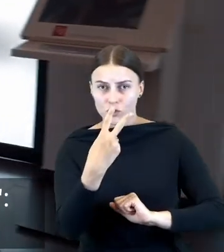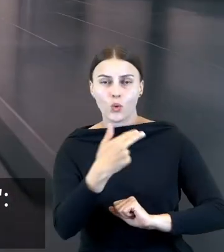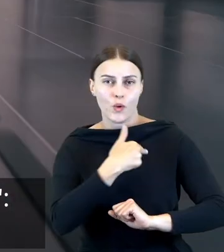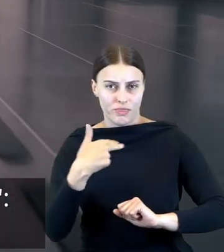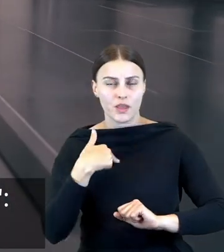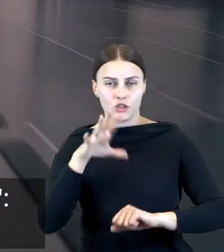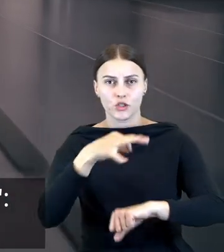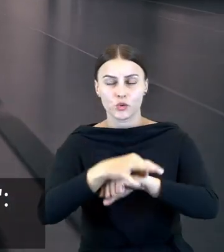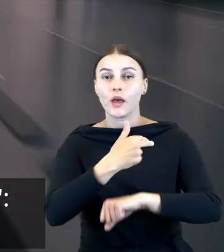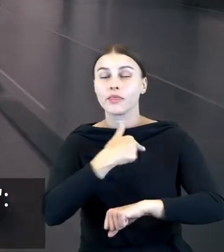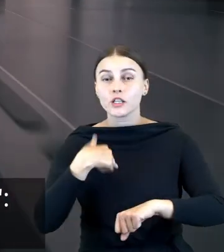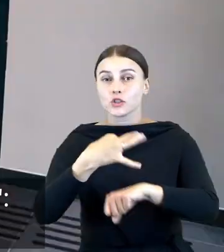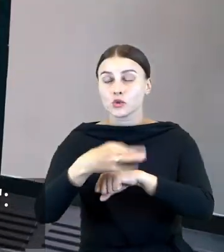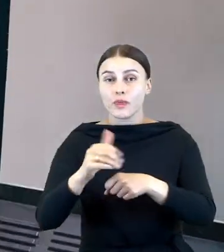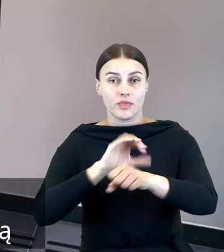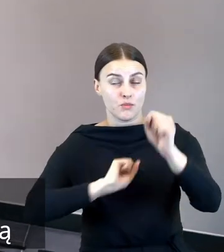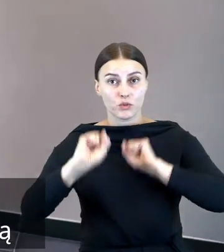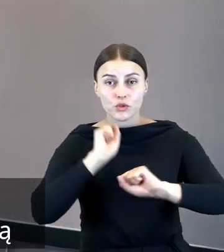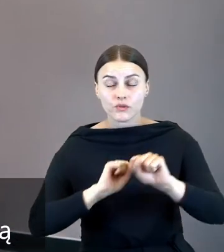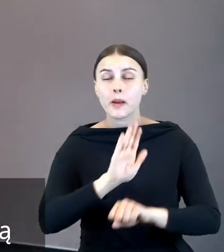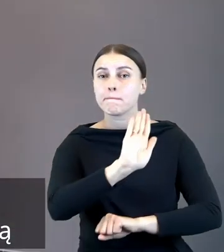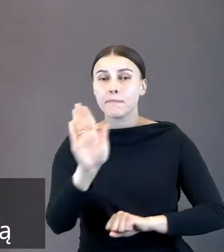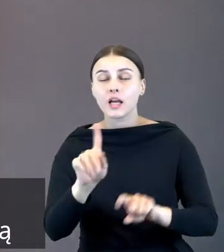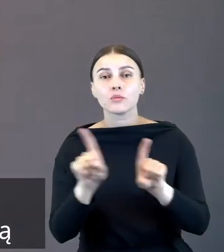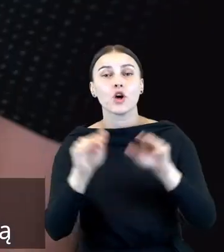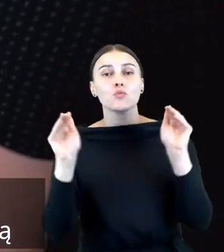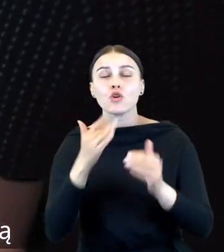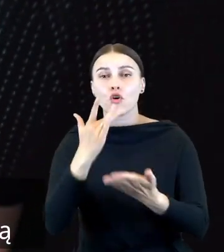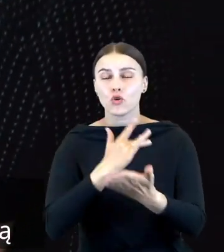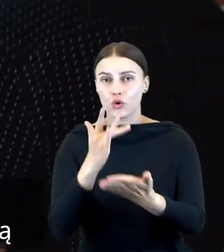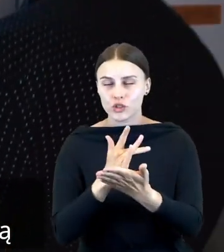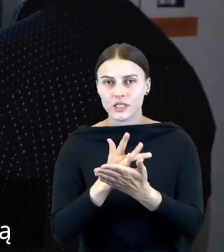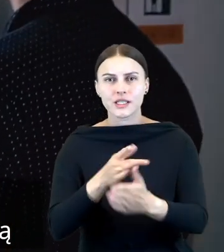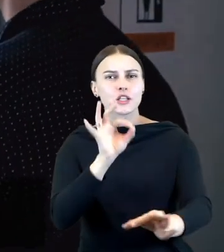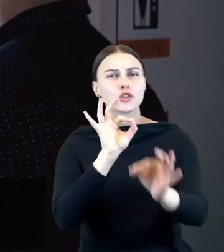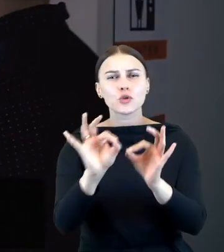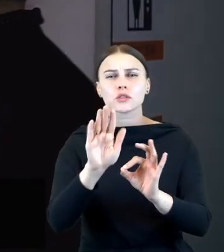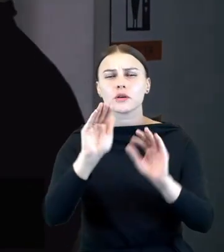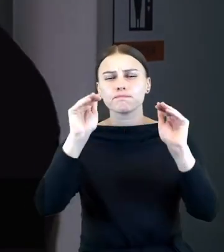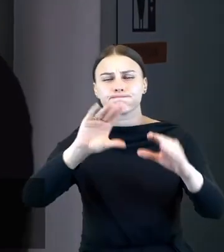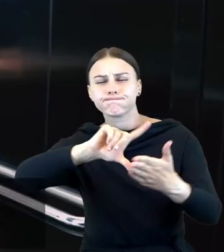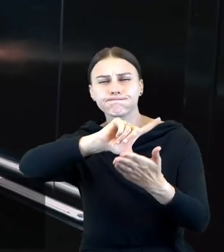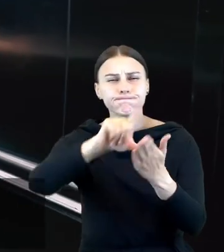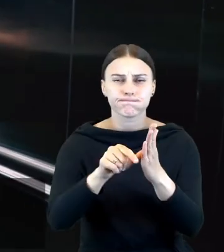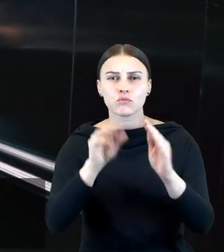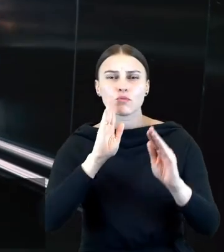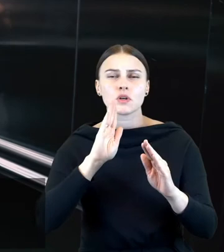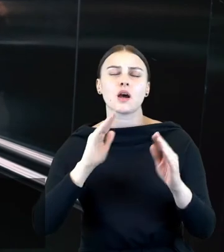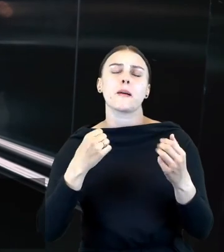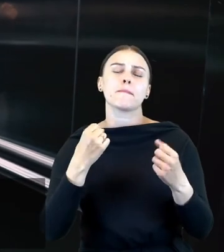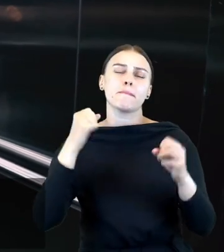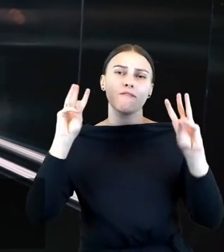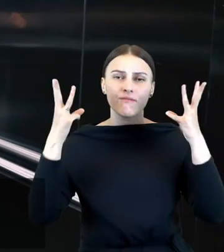naszej uczelni. Winda i schody. Studenci z niepełnosprawnością mają możliwość korzystania z doskonale wyposażonej